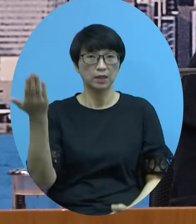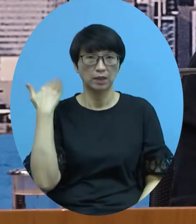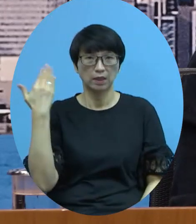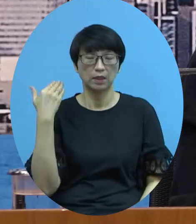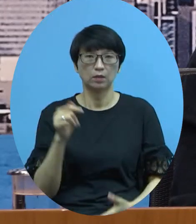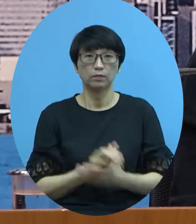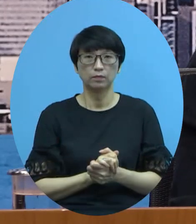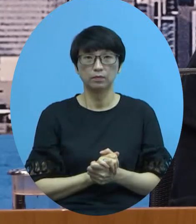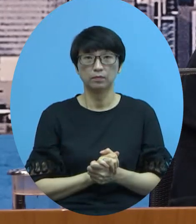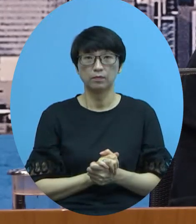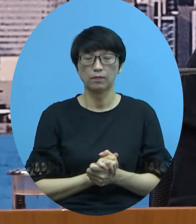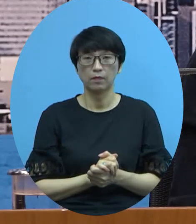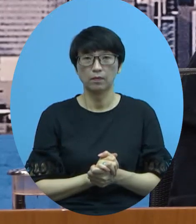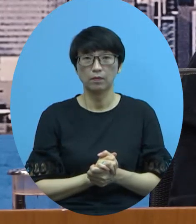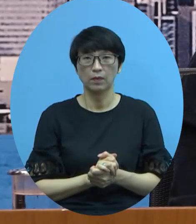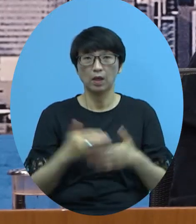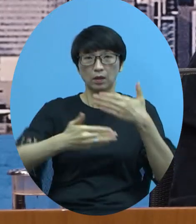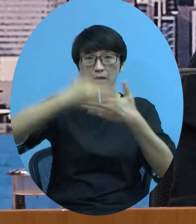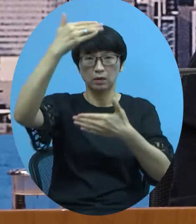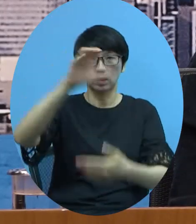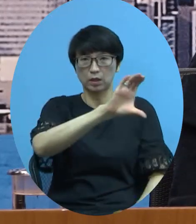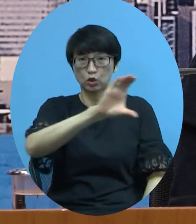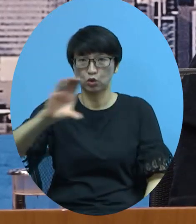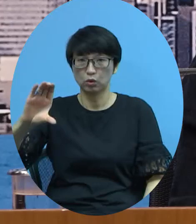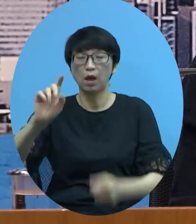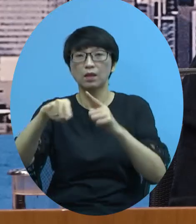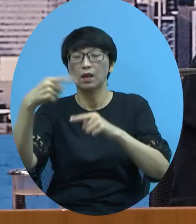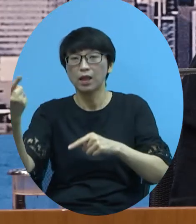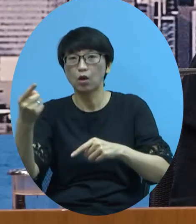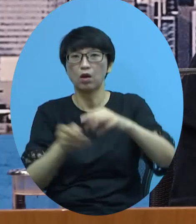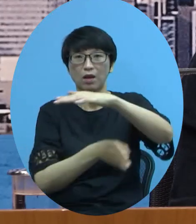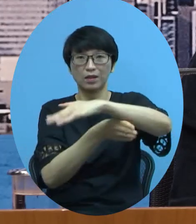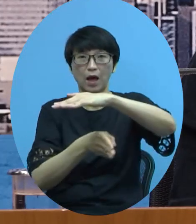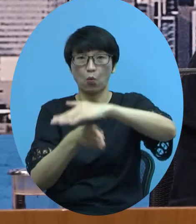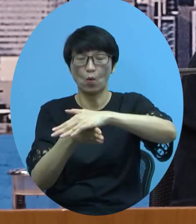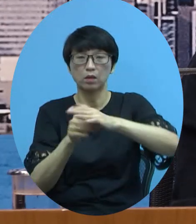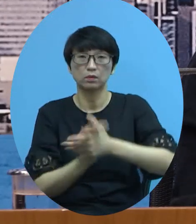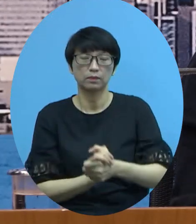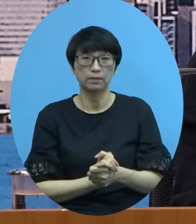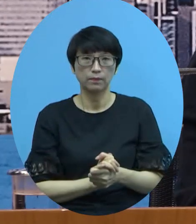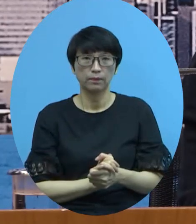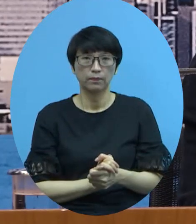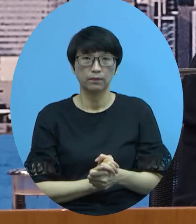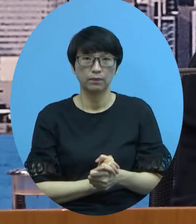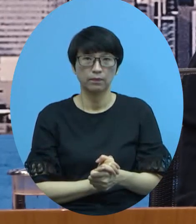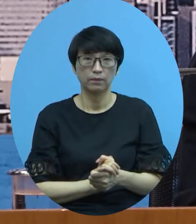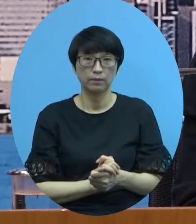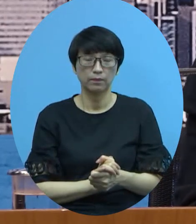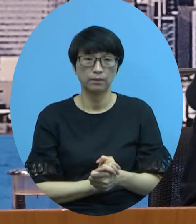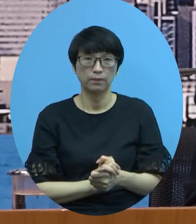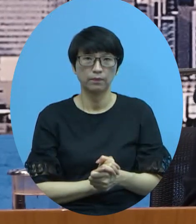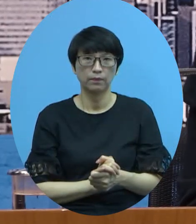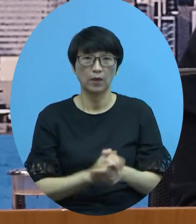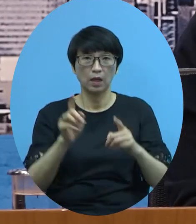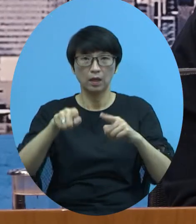是、在同一層咧，就係、是有另外一個單位咧，就係、是、即係佢話係即係另外一個係